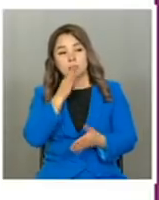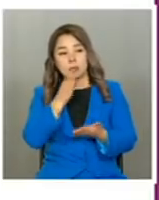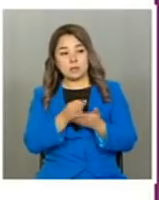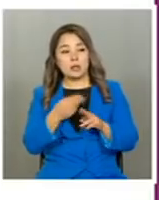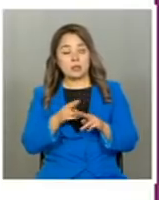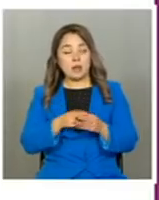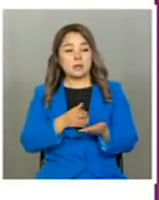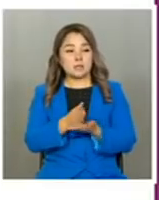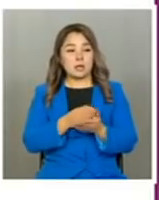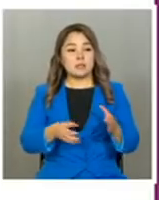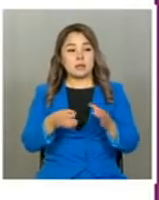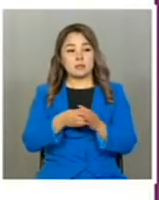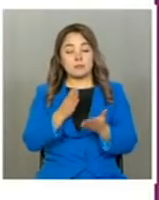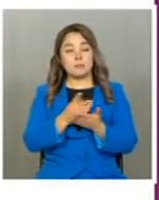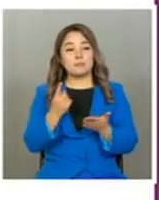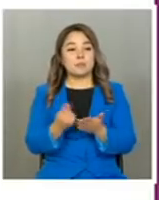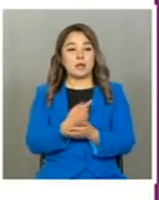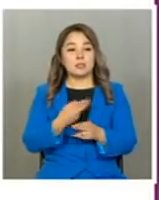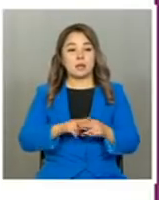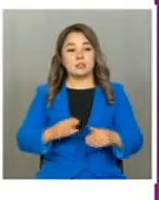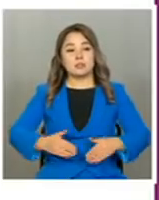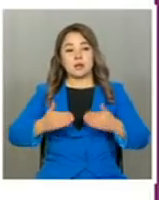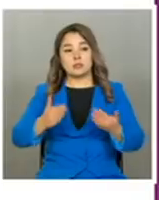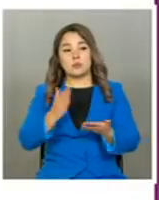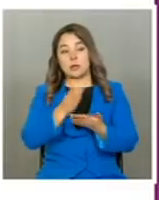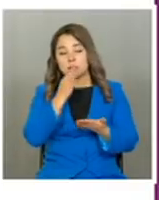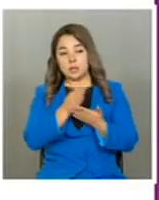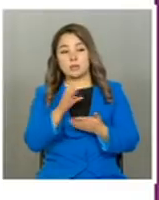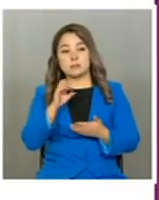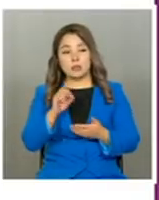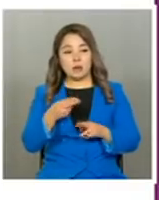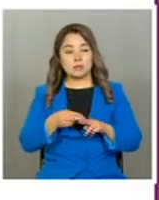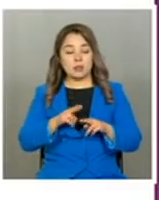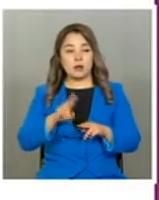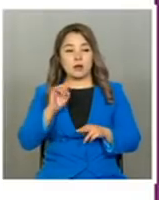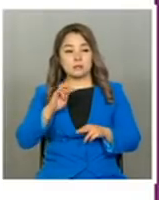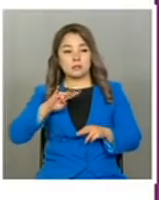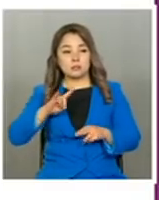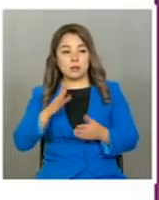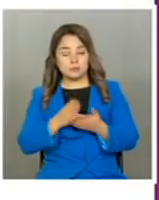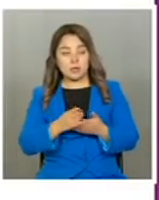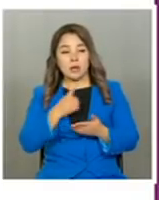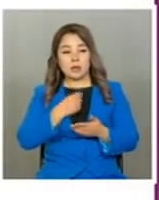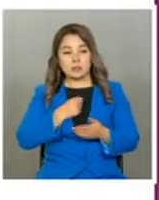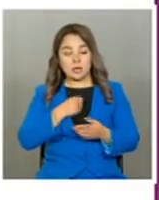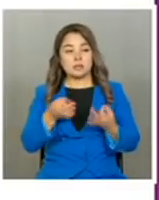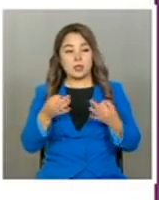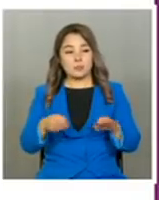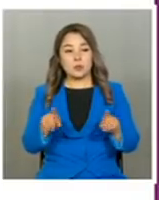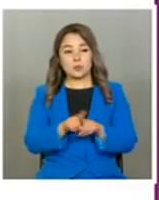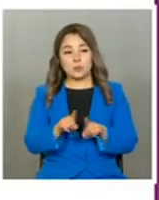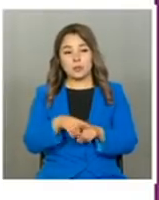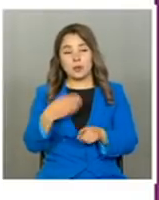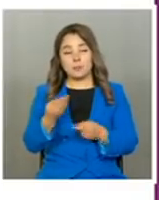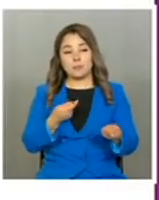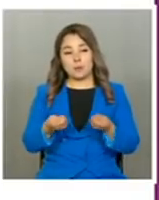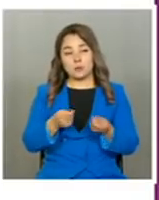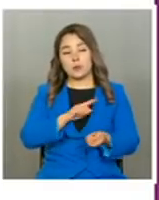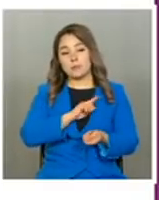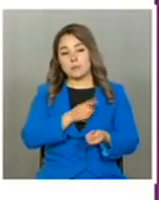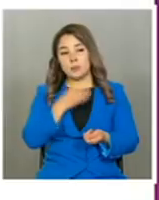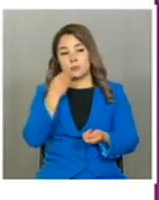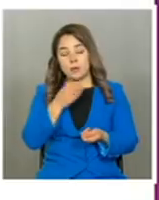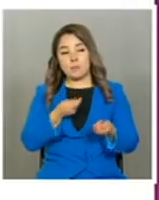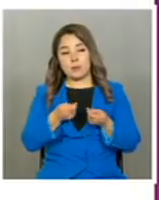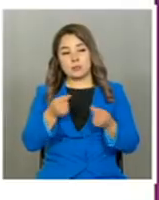саяси генездің бірінші сатысында болды. Сақтар мен қаңлыларға әскери демократия мен билеушінің мықты билігі